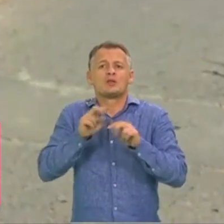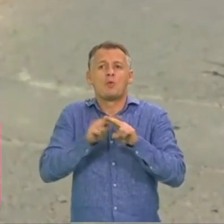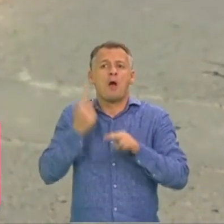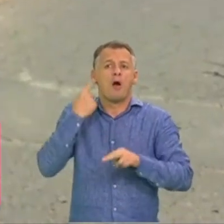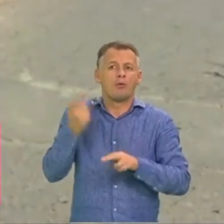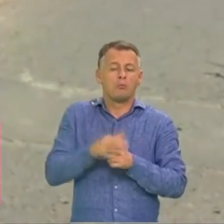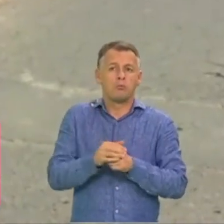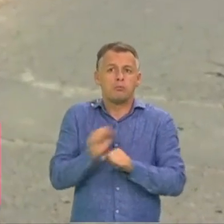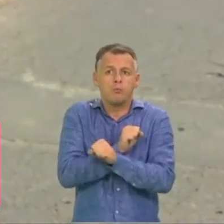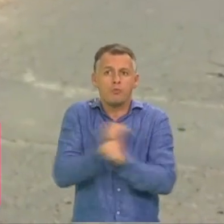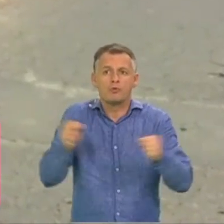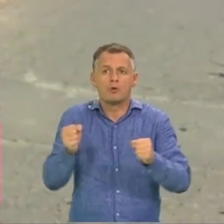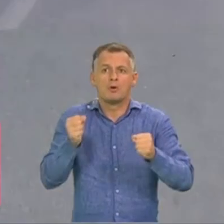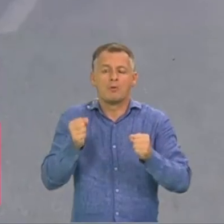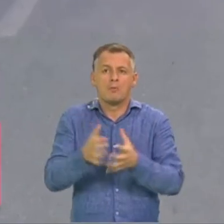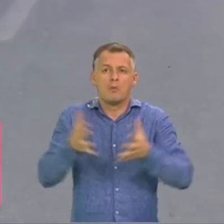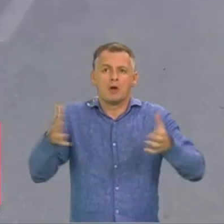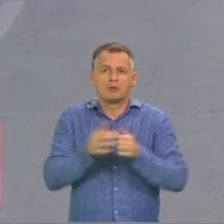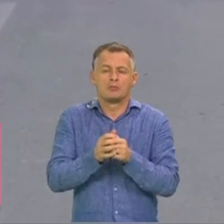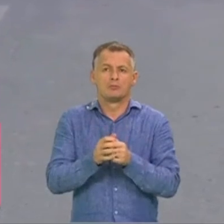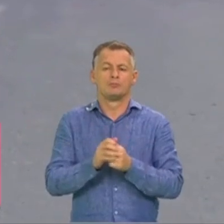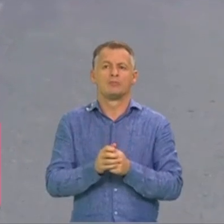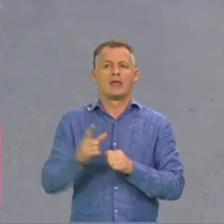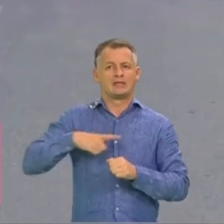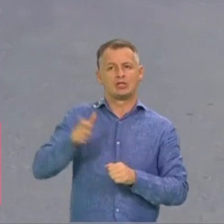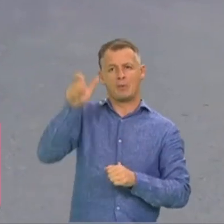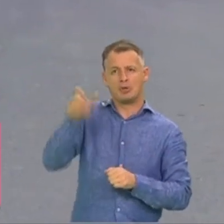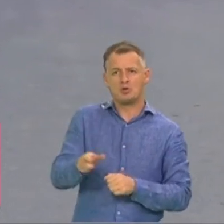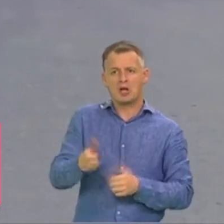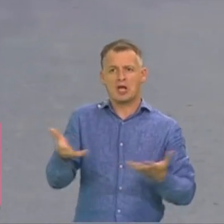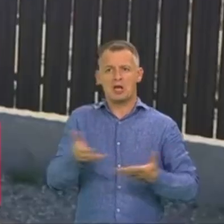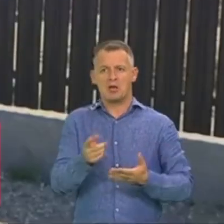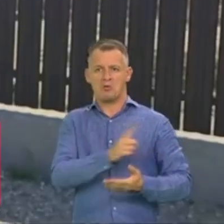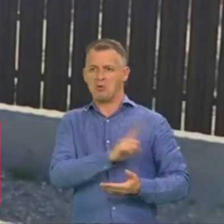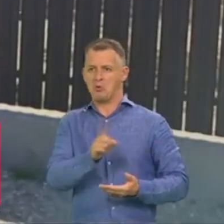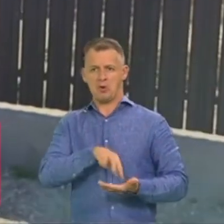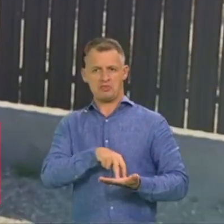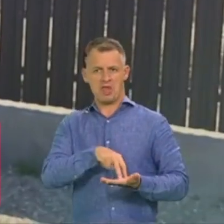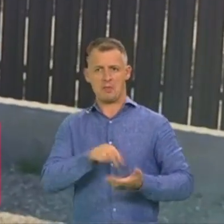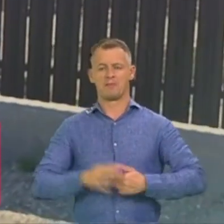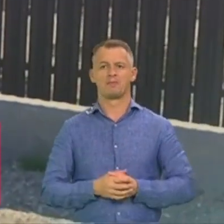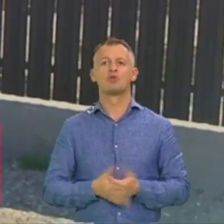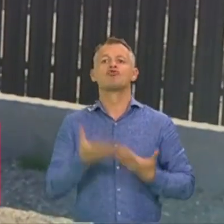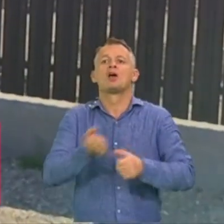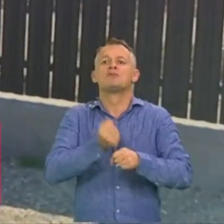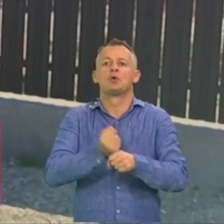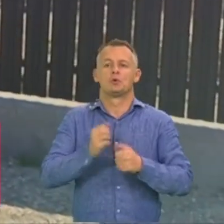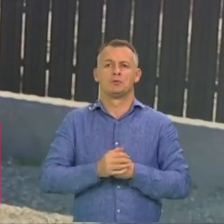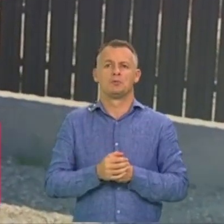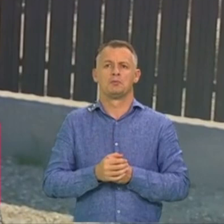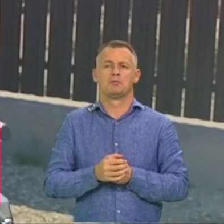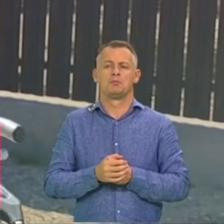avut băbuituri mari și s-a zgâlțit geamă. Există și oameni care nu se tem. Și ce ați făcut când ați primit mesajul? M-a culcat